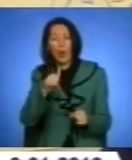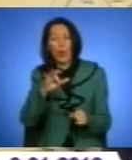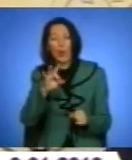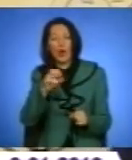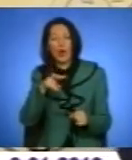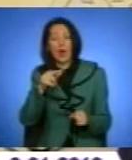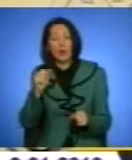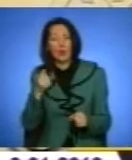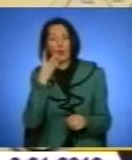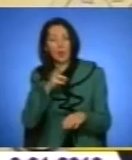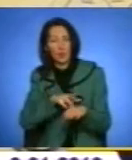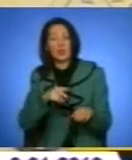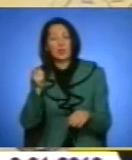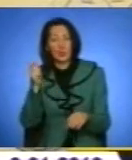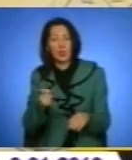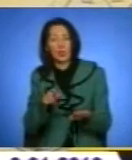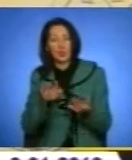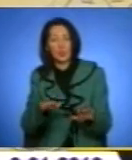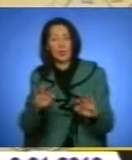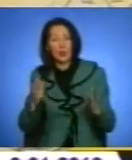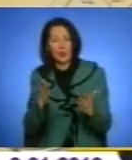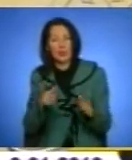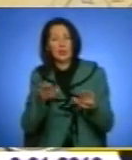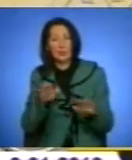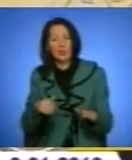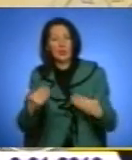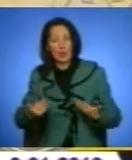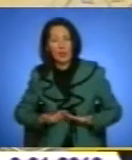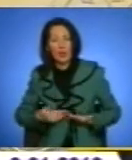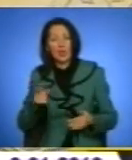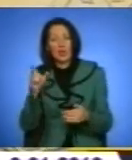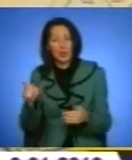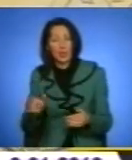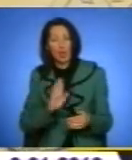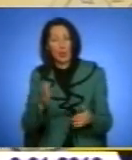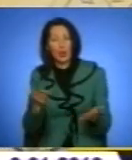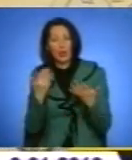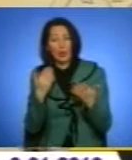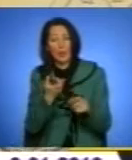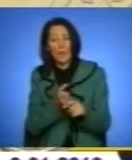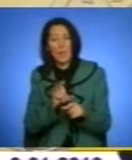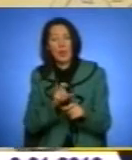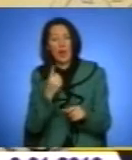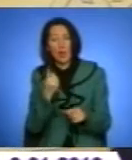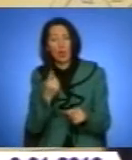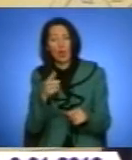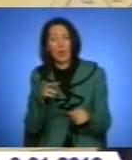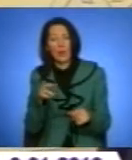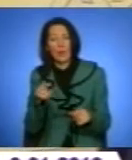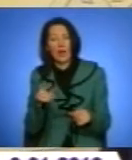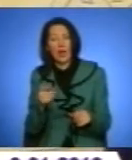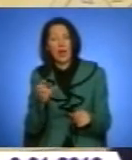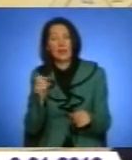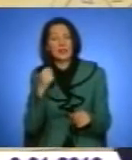дійсно інформація знайшла своє підтвердження. За місцем проживання громадянина було виявлено біля однієї тонни самогонної закваски, 50 літрів вже